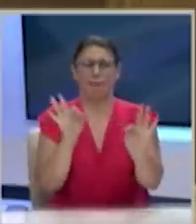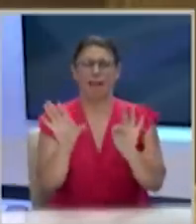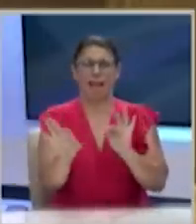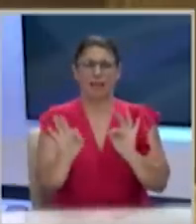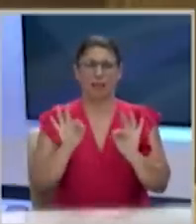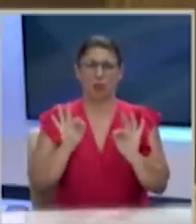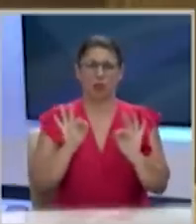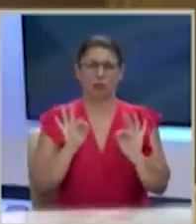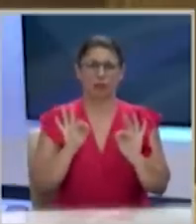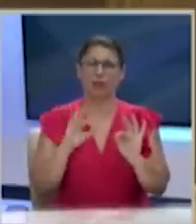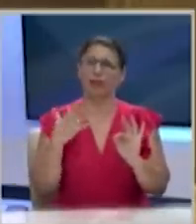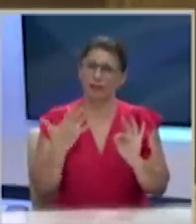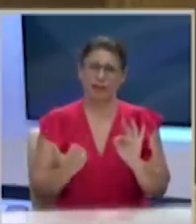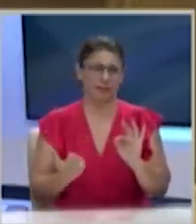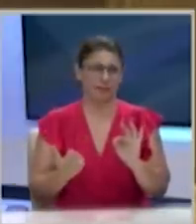σας είναι